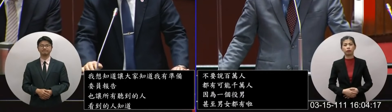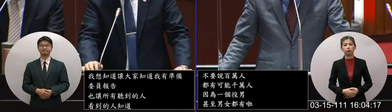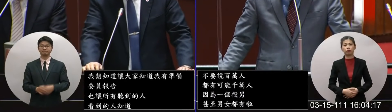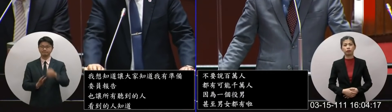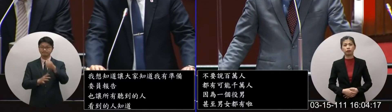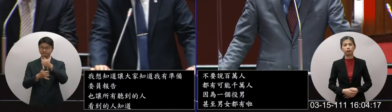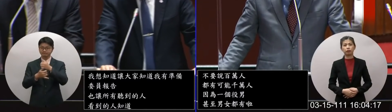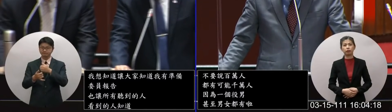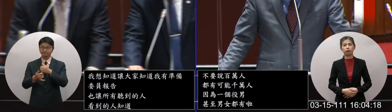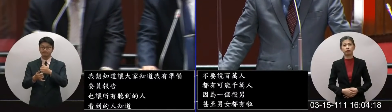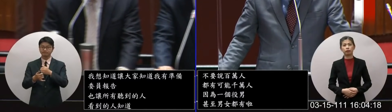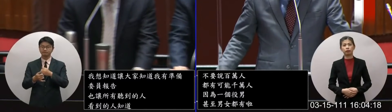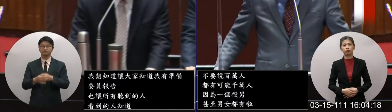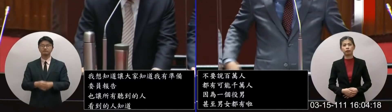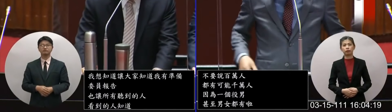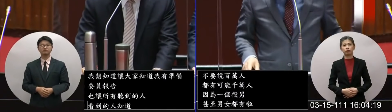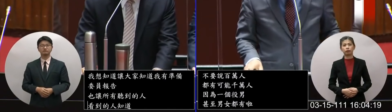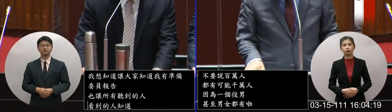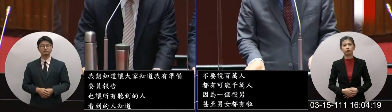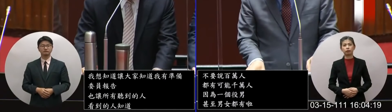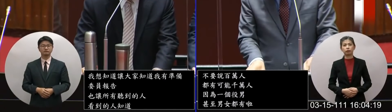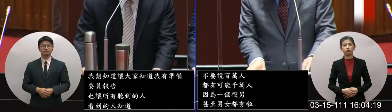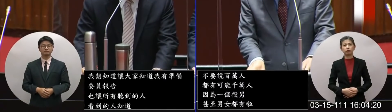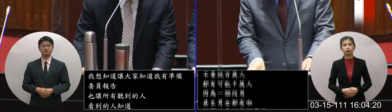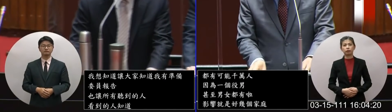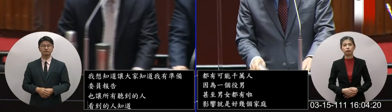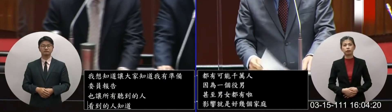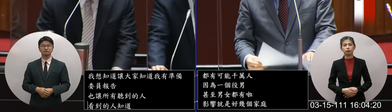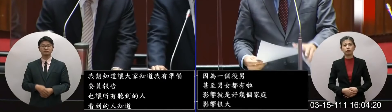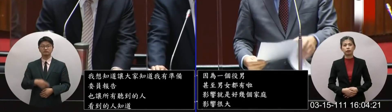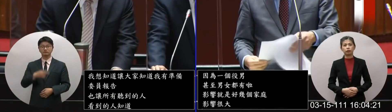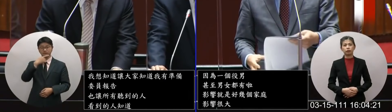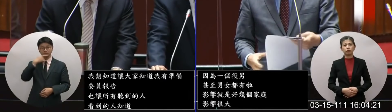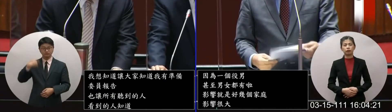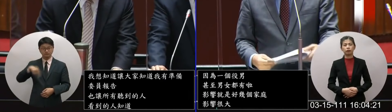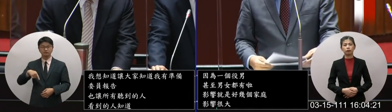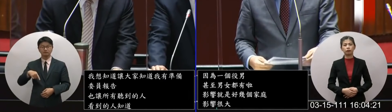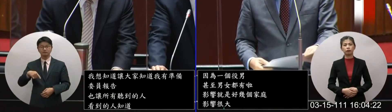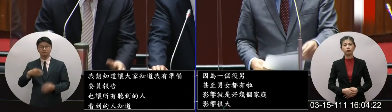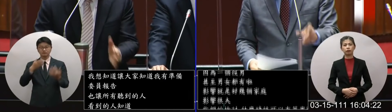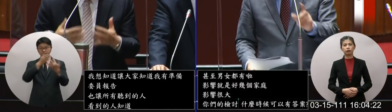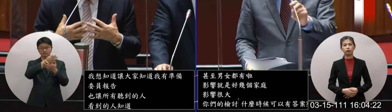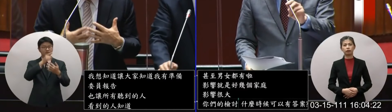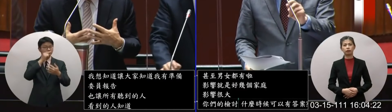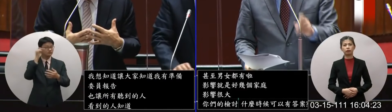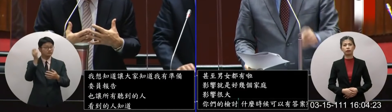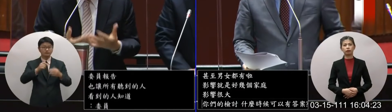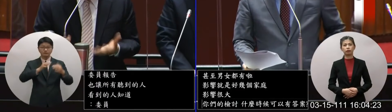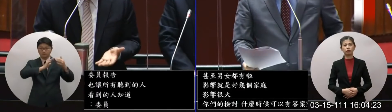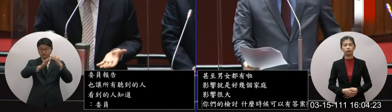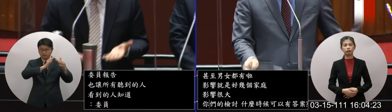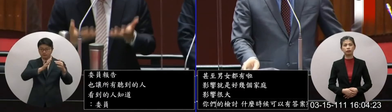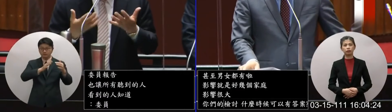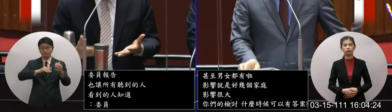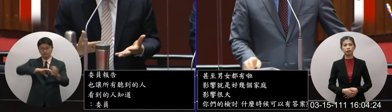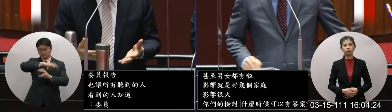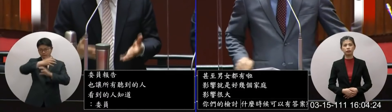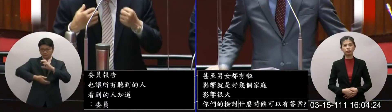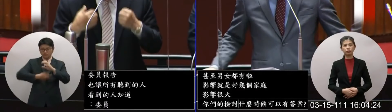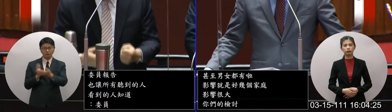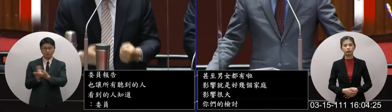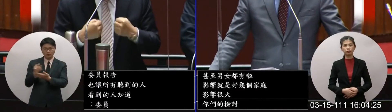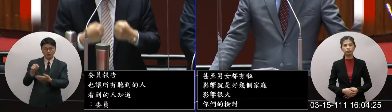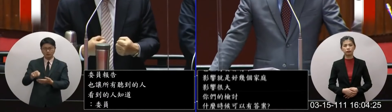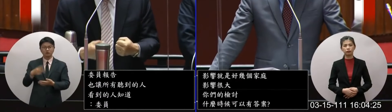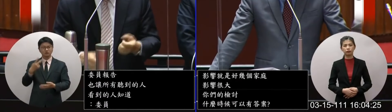委员，自从俄罗斯入侵乌克兰后，全世界谴责，国人同胞也都觉得